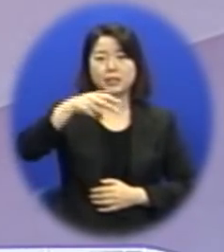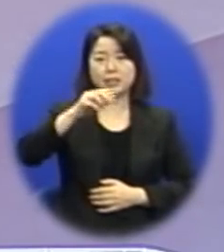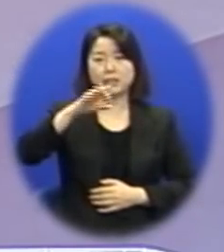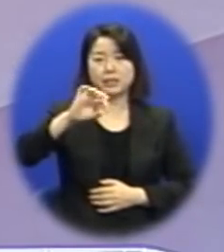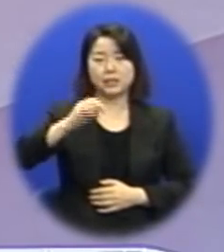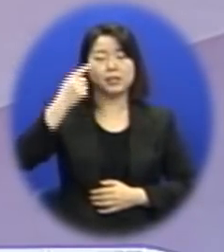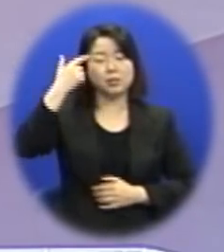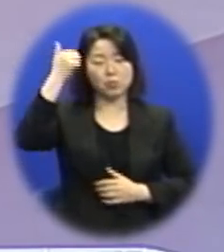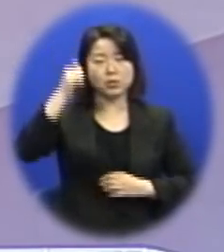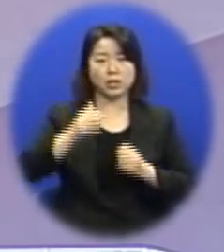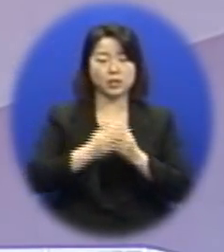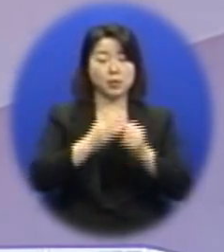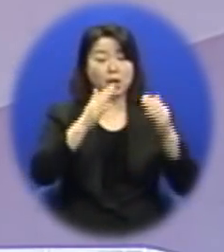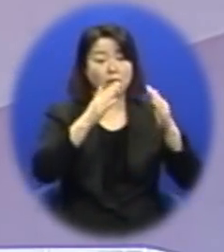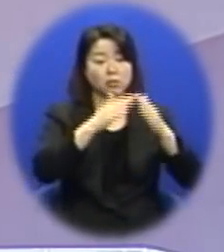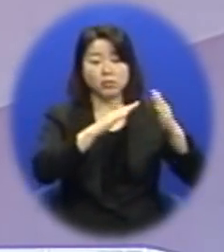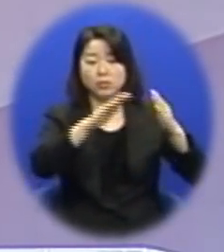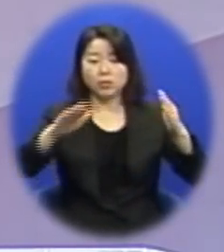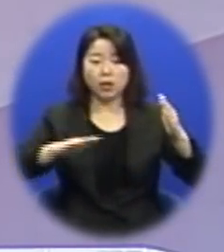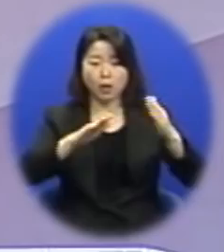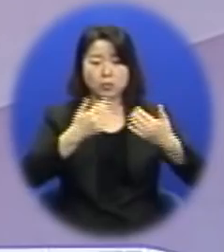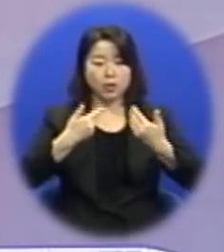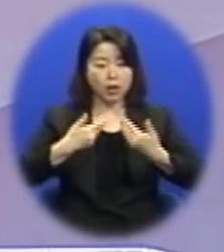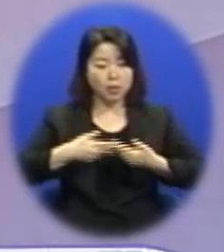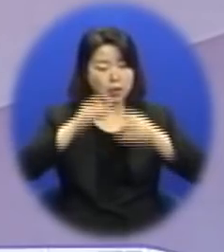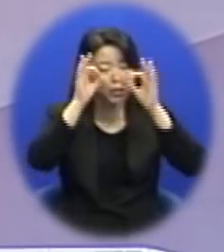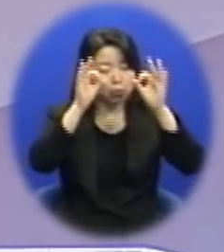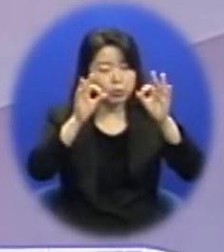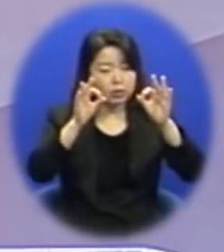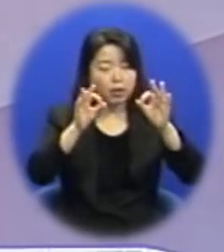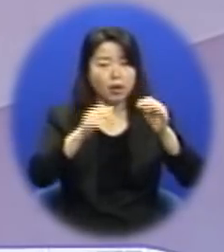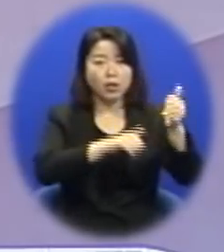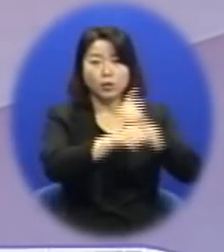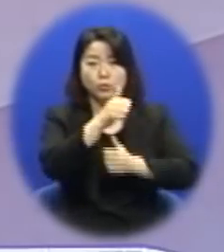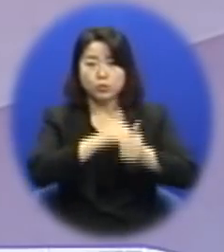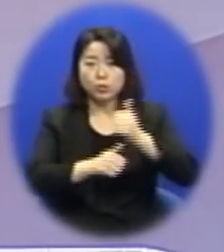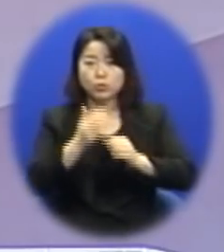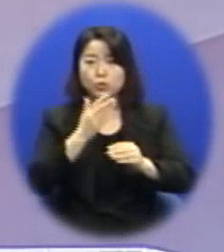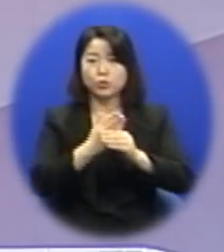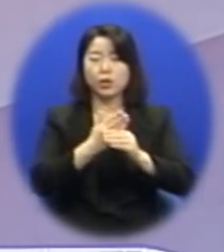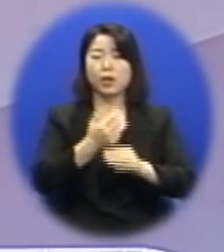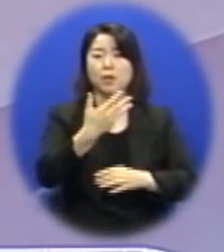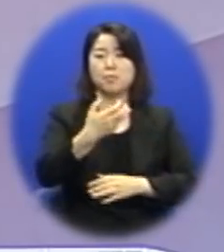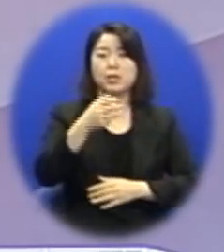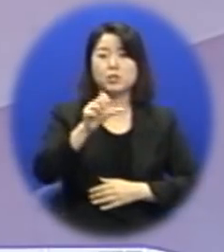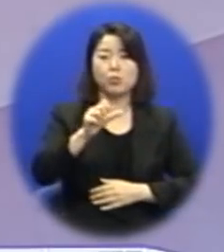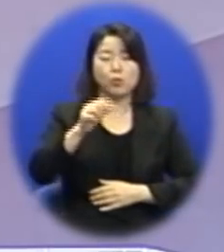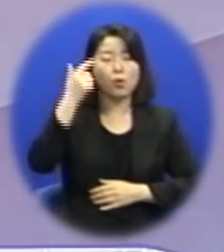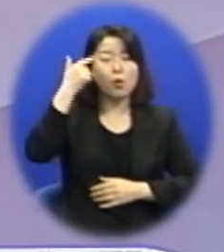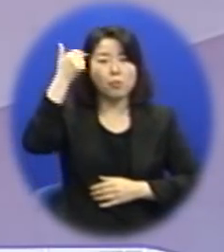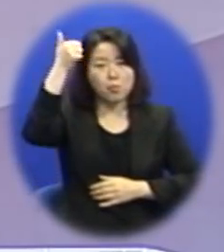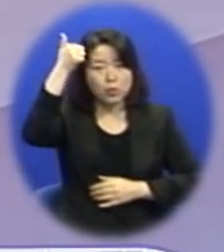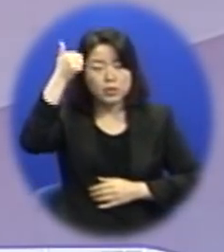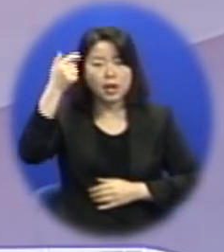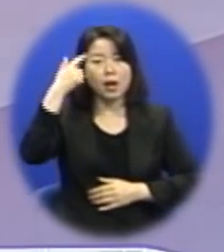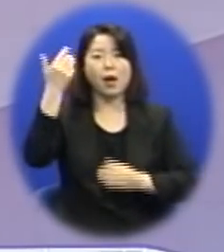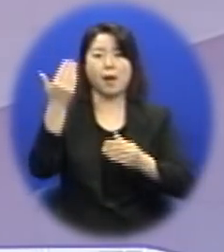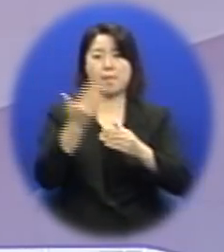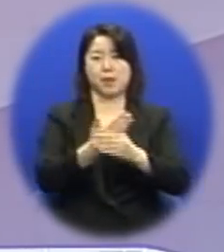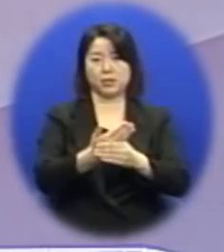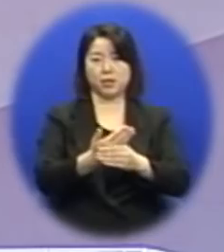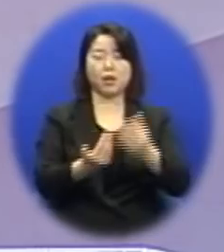목사님이시다 가만히 살펴보니까 885명의 목사와 박사가 나왔습니다 고난